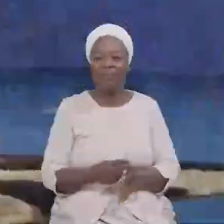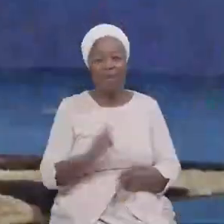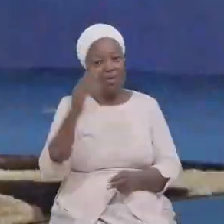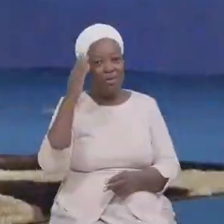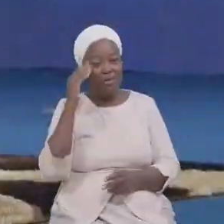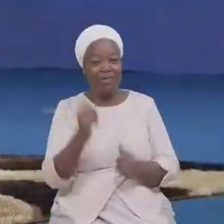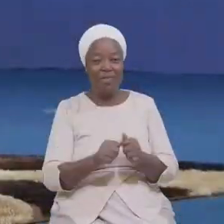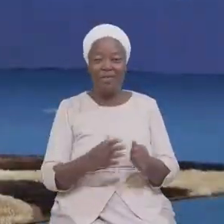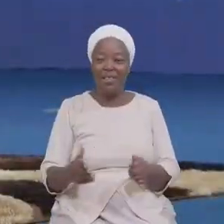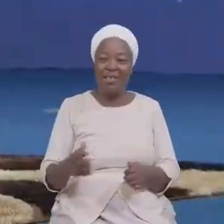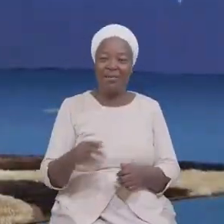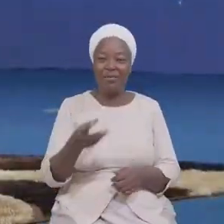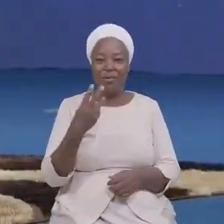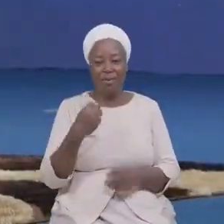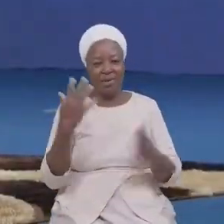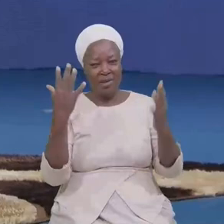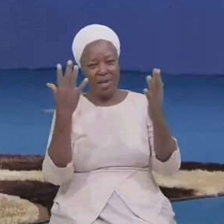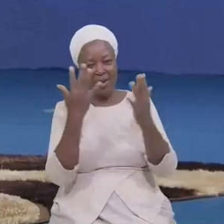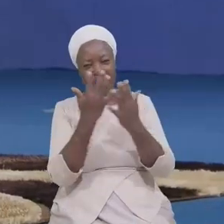Vous avez tout été sombre.